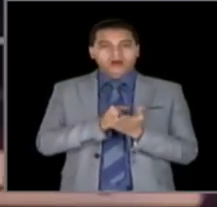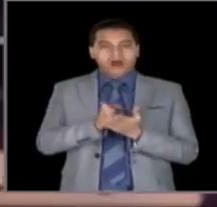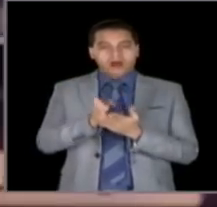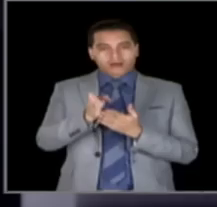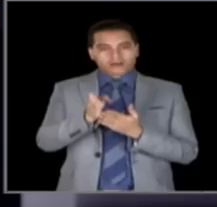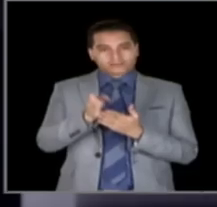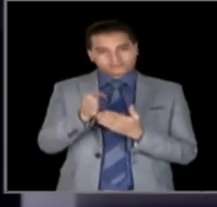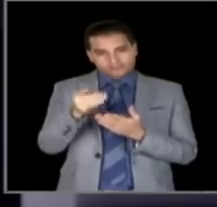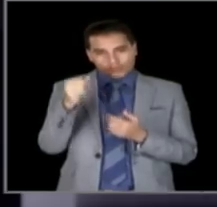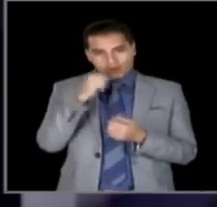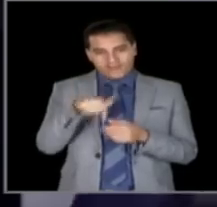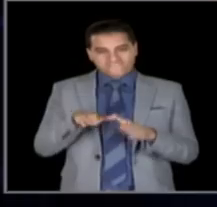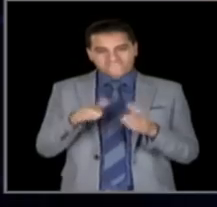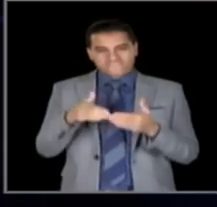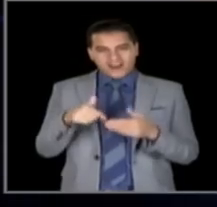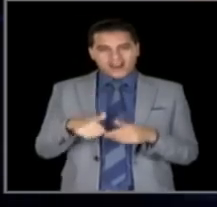وطا. طه وفاطمة.